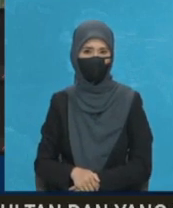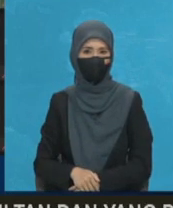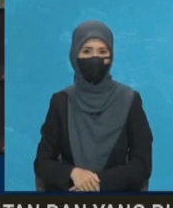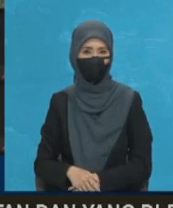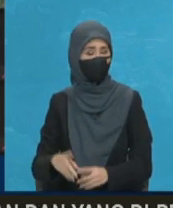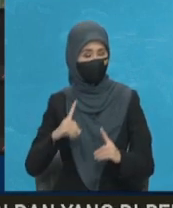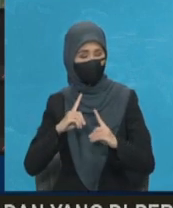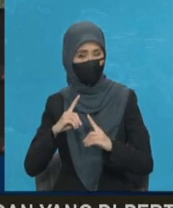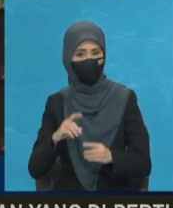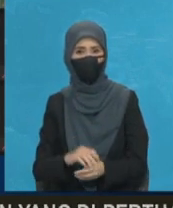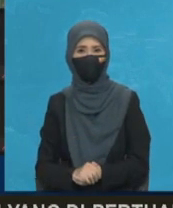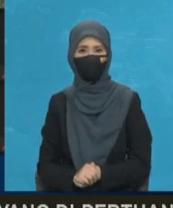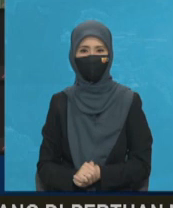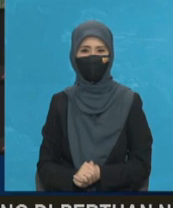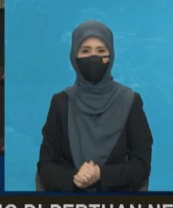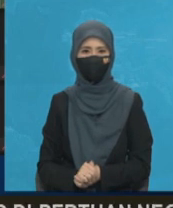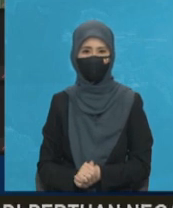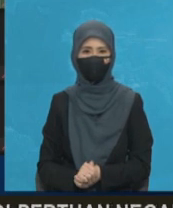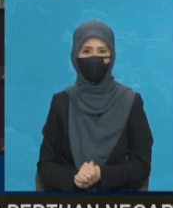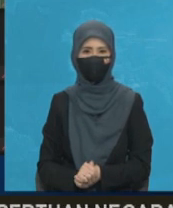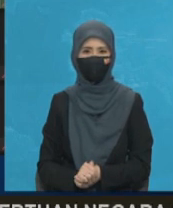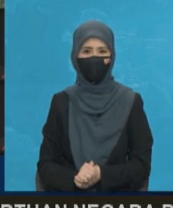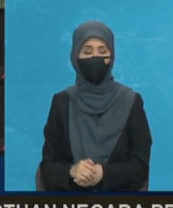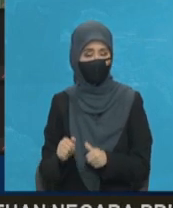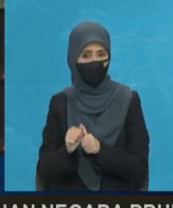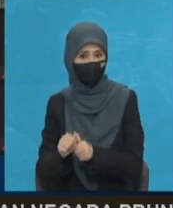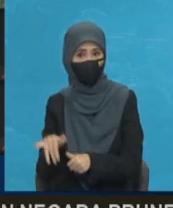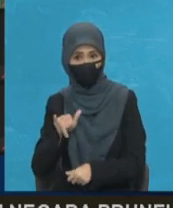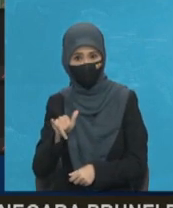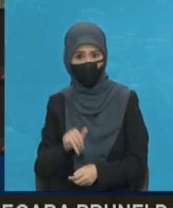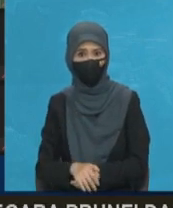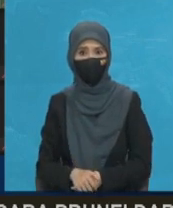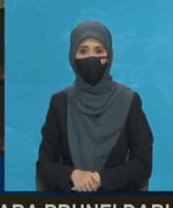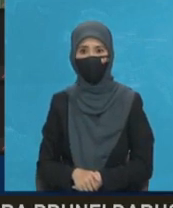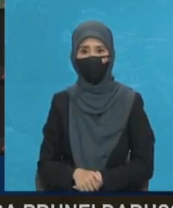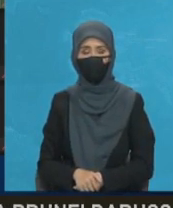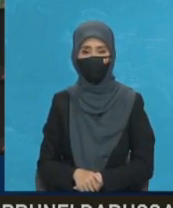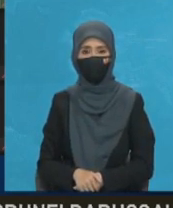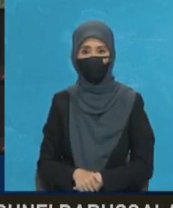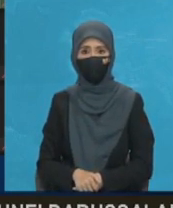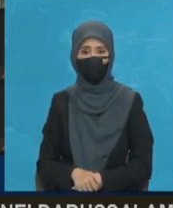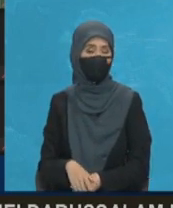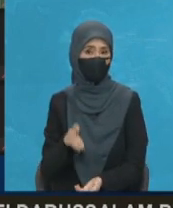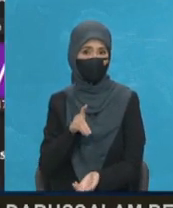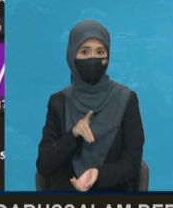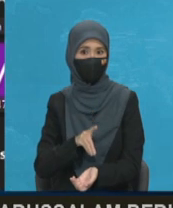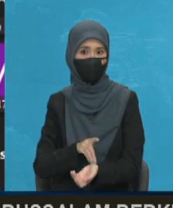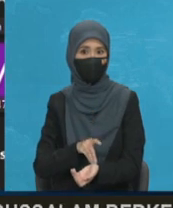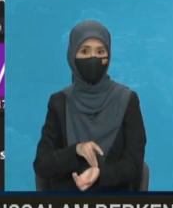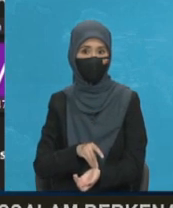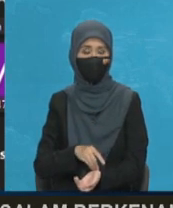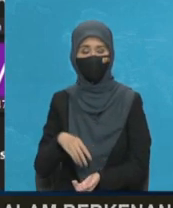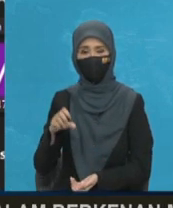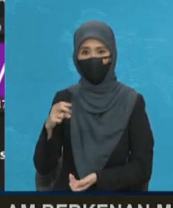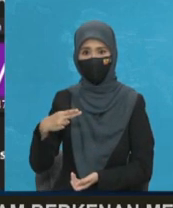tombakemas vertige kebahasaan juga menyertai Doctors Siti Nur qalbi beintehaa jiwa savella pemangku